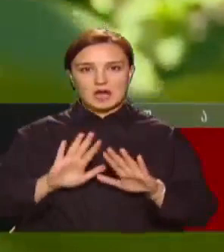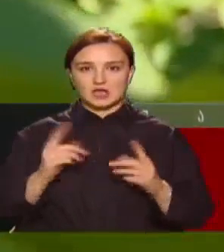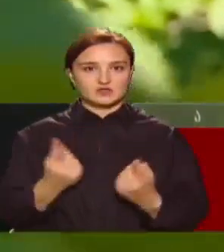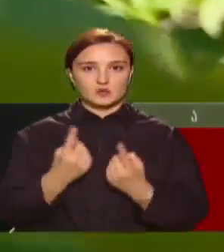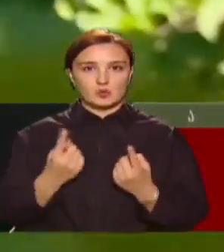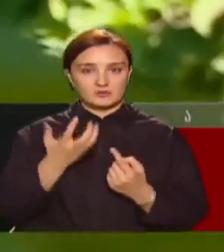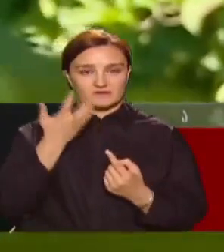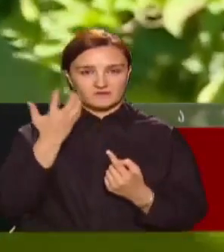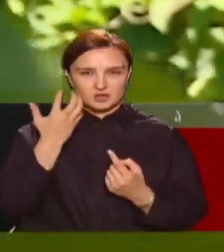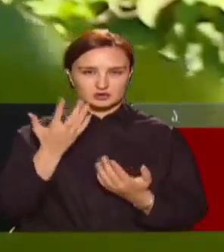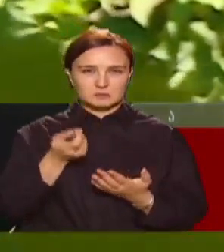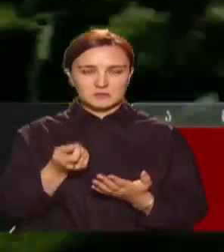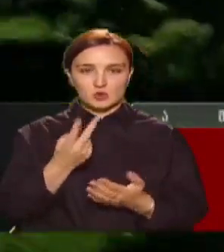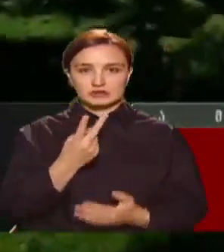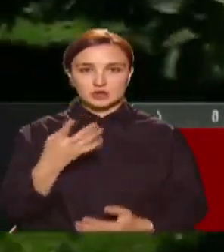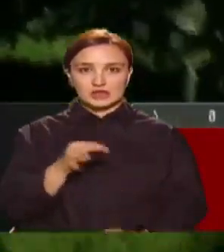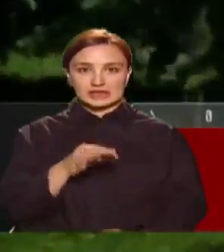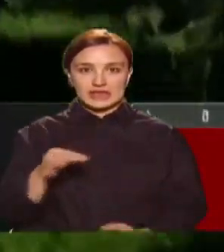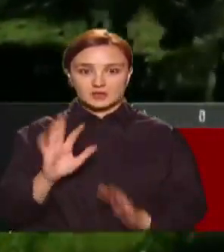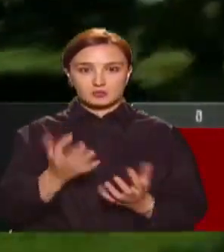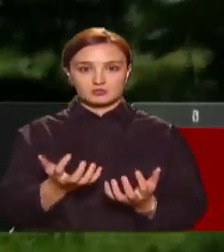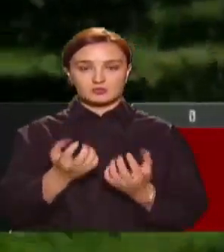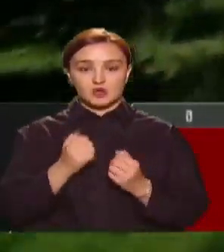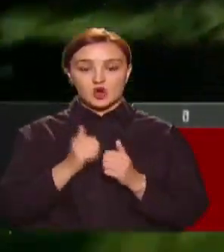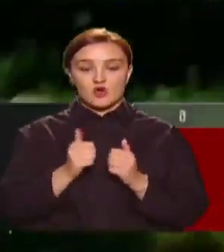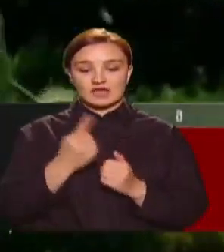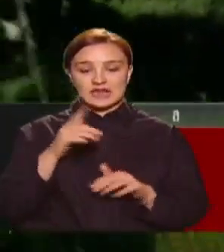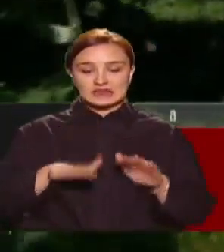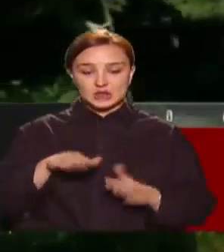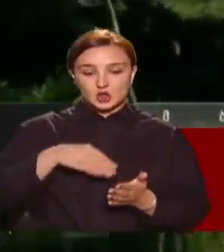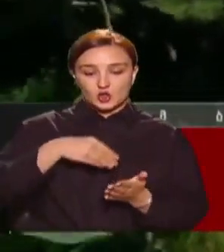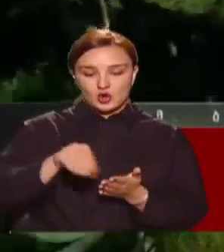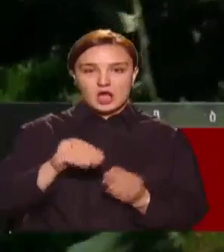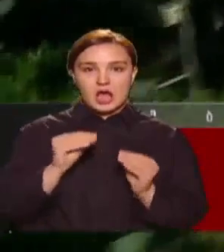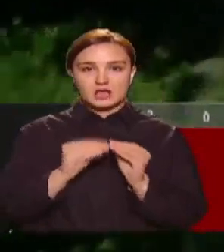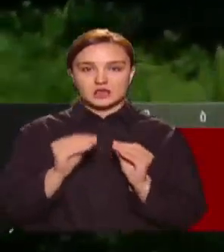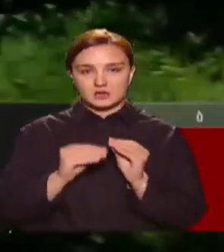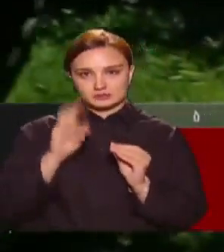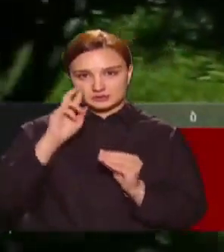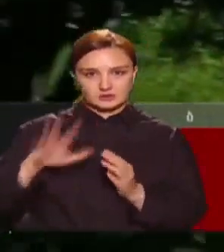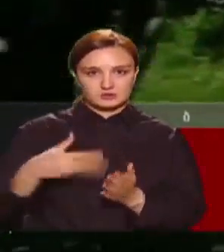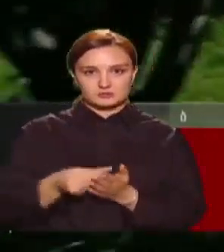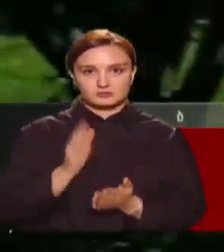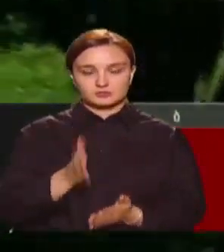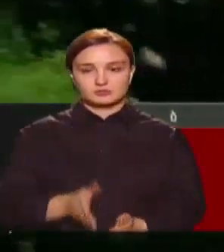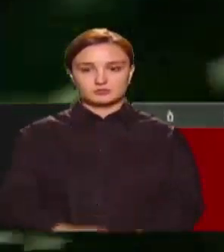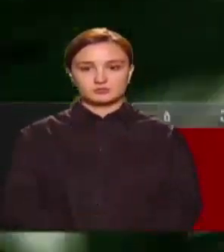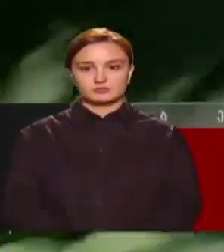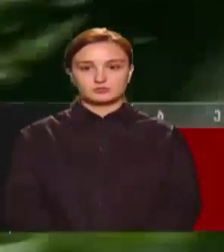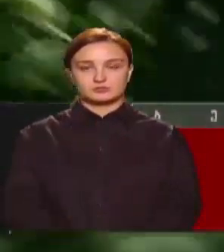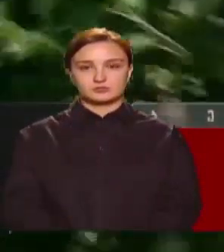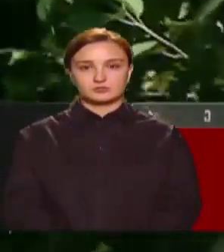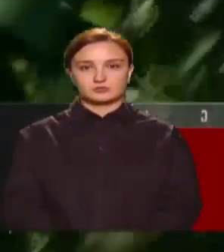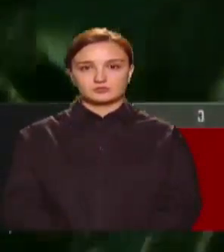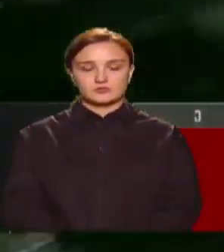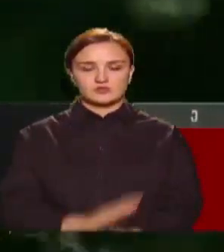არასტანდარტულ ვაშლს მინიმუმ 24 თეთრად ჩაიბარებენ, ყოველ შეძენილ კილოგრამზე 10 თეთრს გადაუხდის. წინაზლებთან შედარებით ყველაფერი